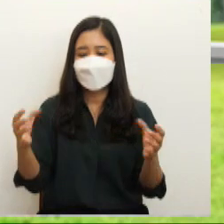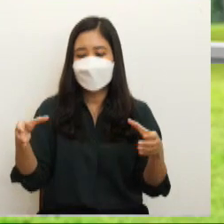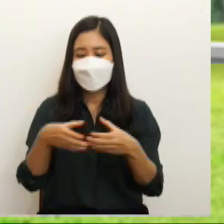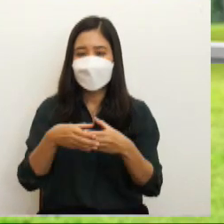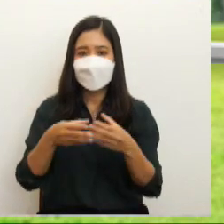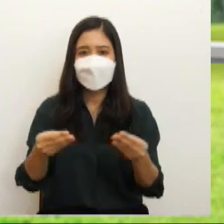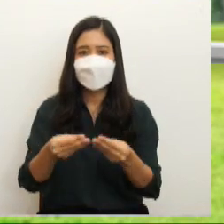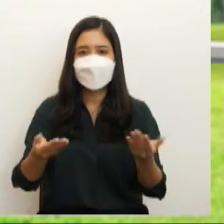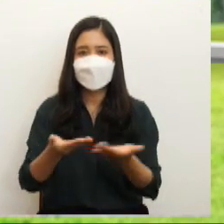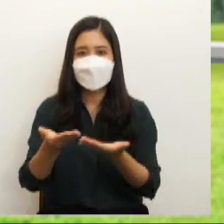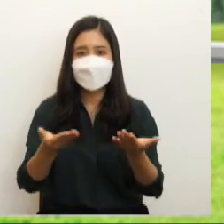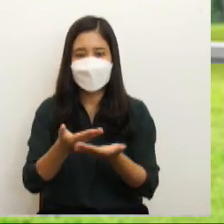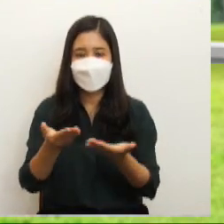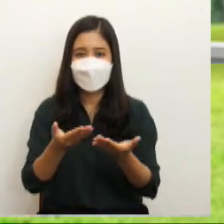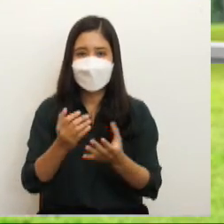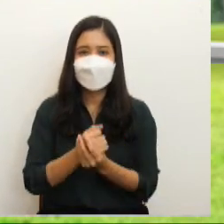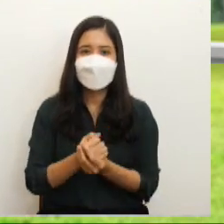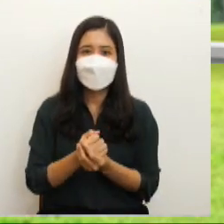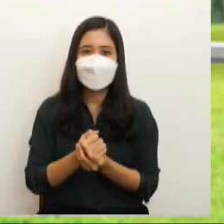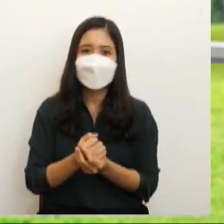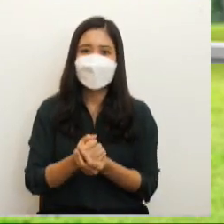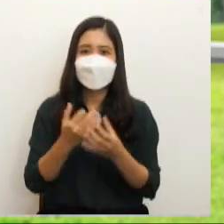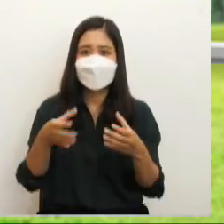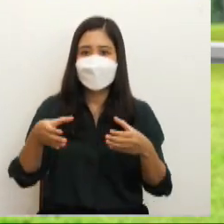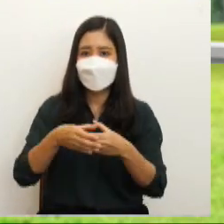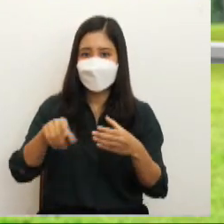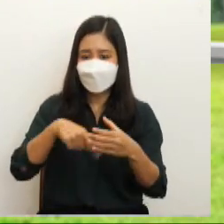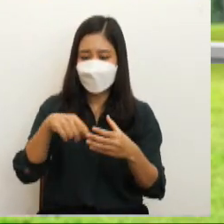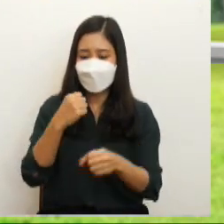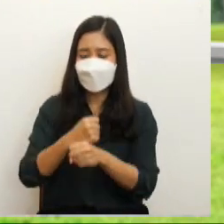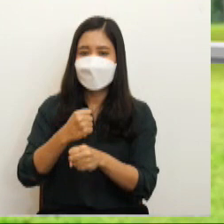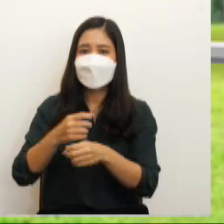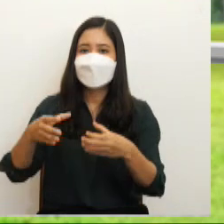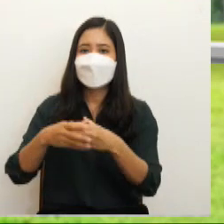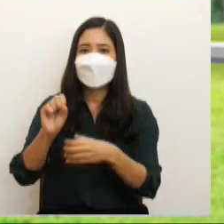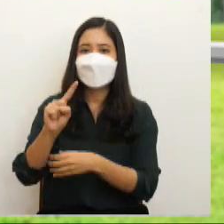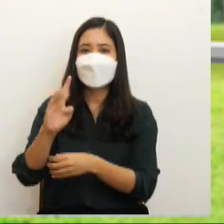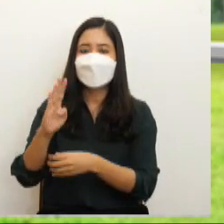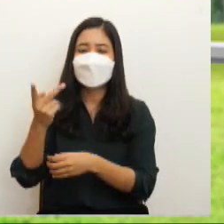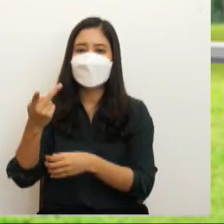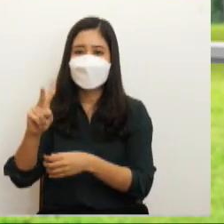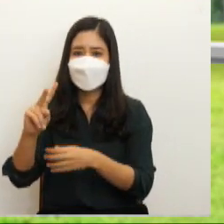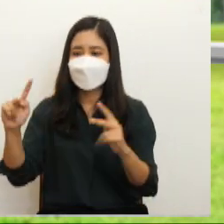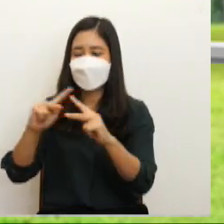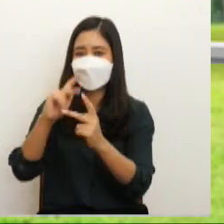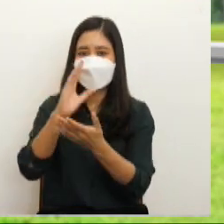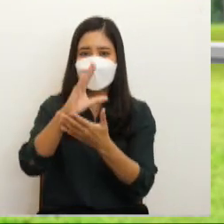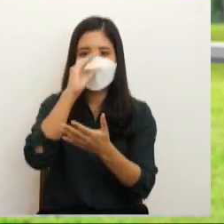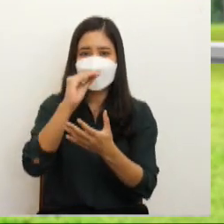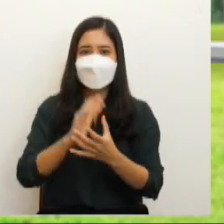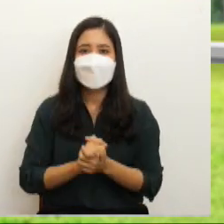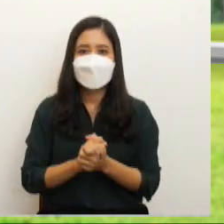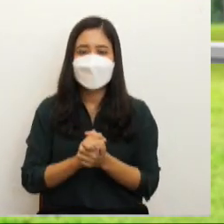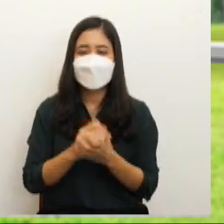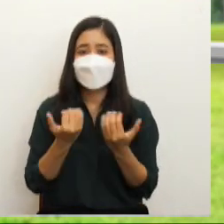ท่านผู้อำนวยการโรงเรียนพิบูลประชาสันค่ะกับคณะทำงานนะคะของศูนย์สบค.ของกระทรวงศึกษาธิการค่ะที่วัน